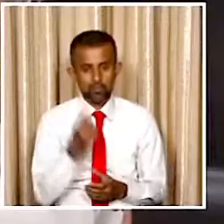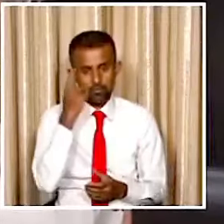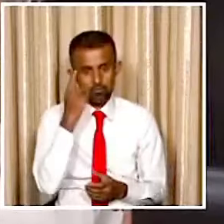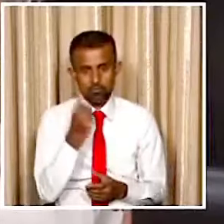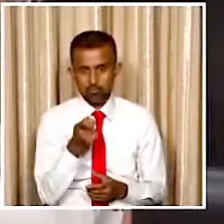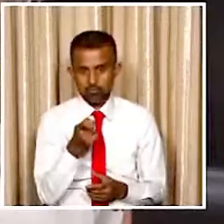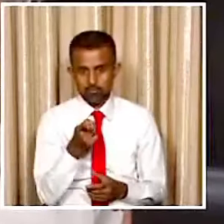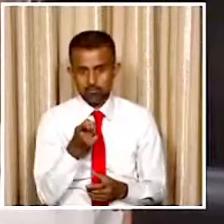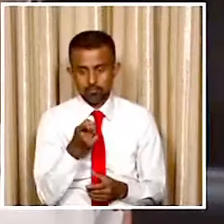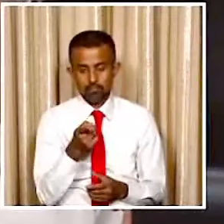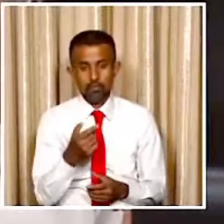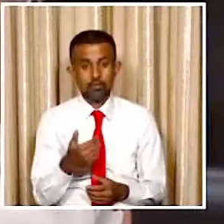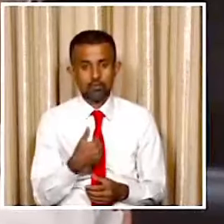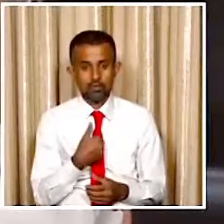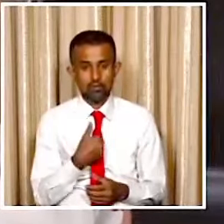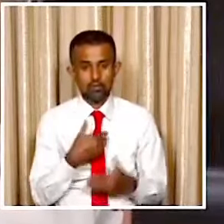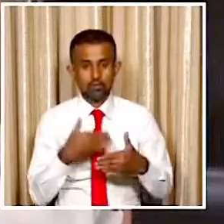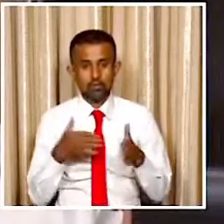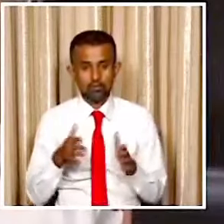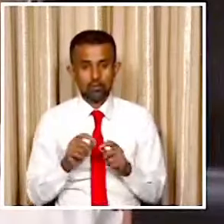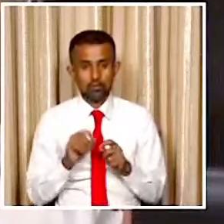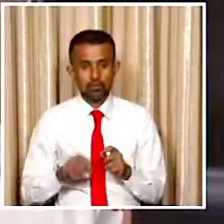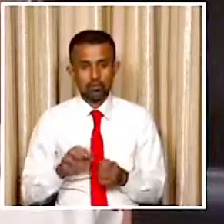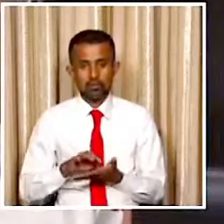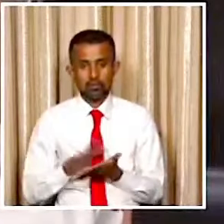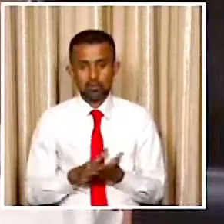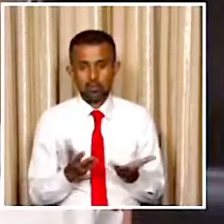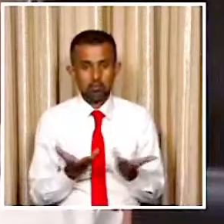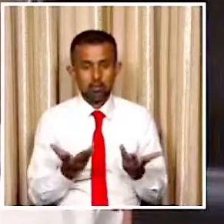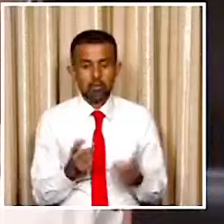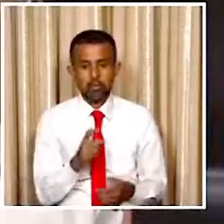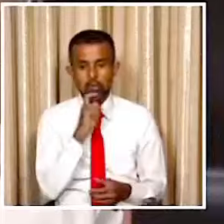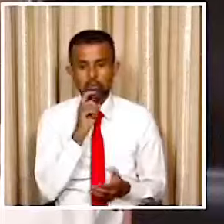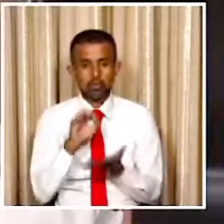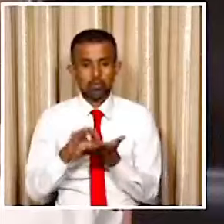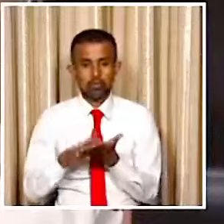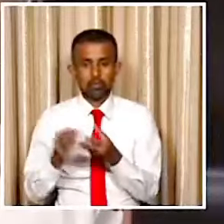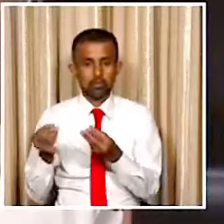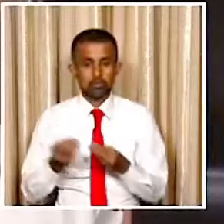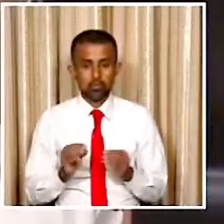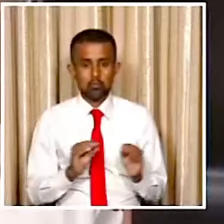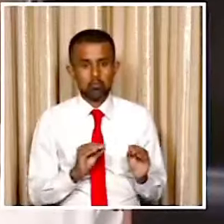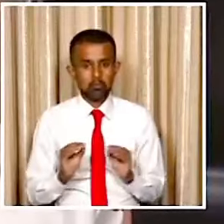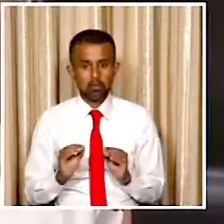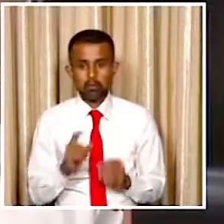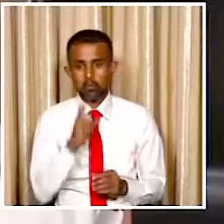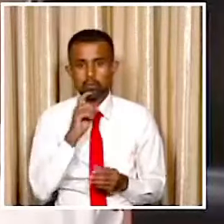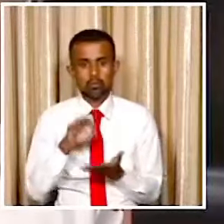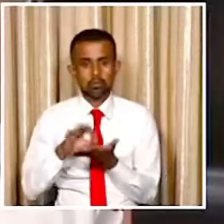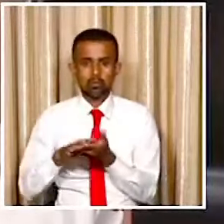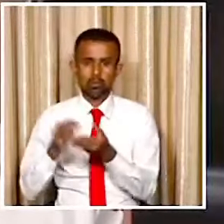one apita cabinet mallen thirna ganna ba usave thirnayak dunnayan passe usave thirnayak